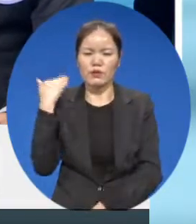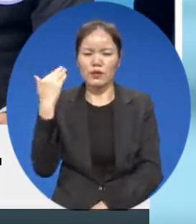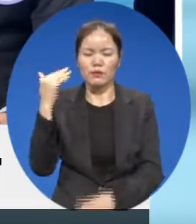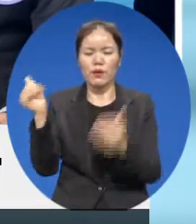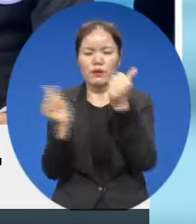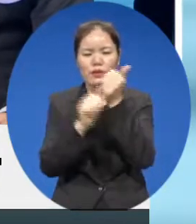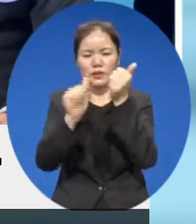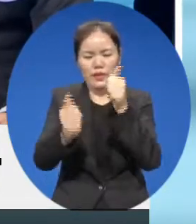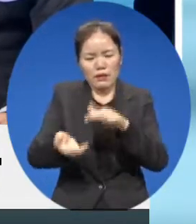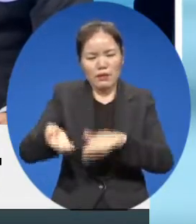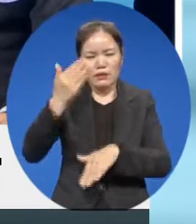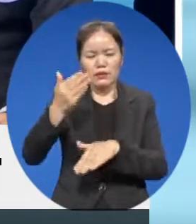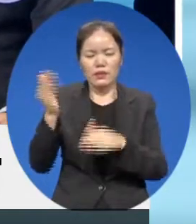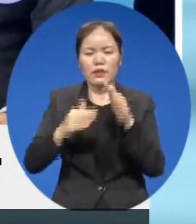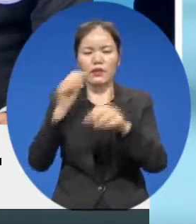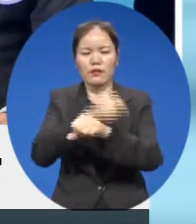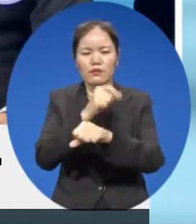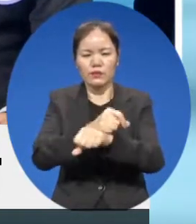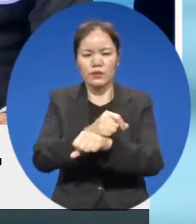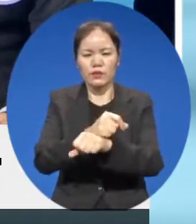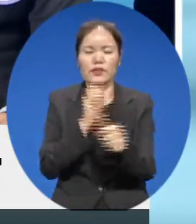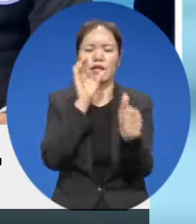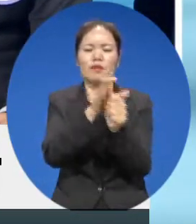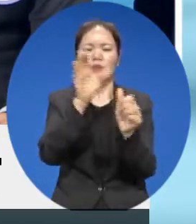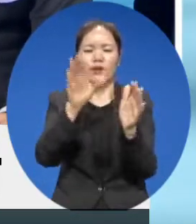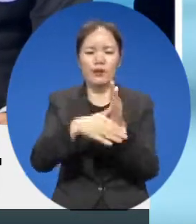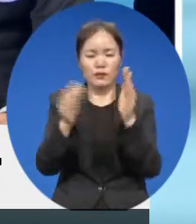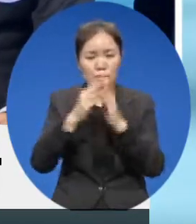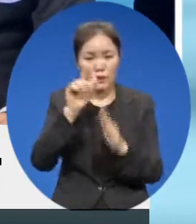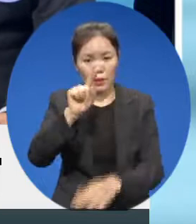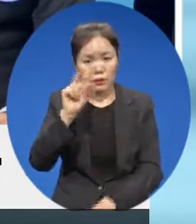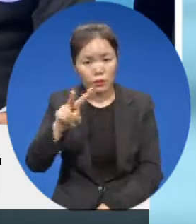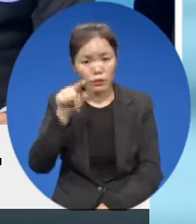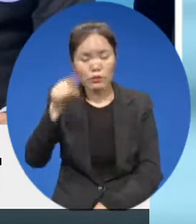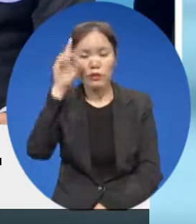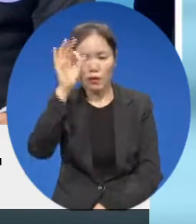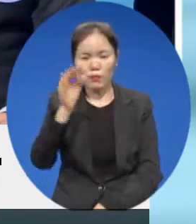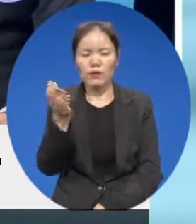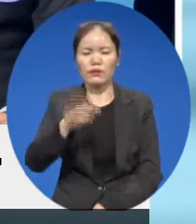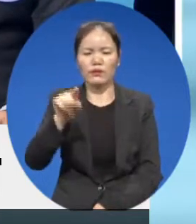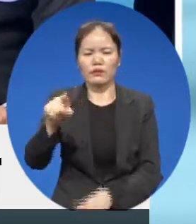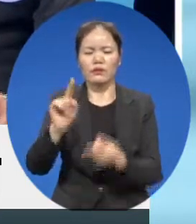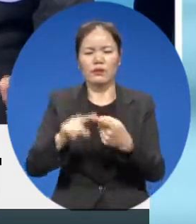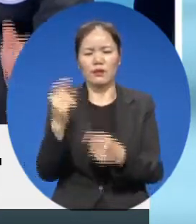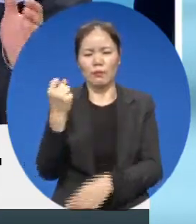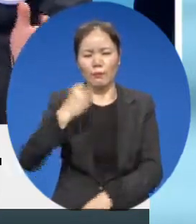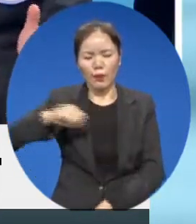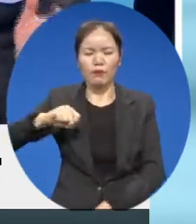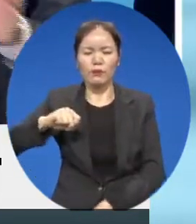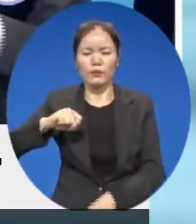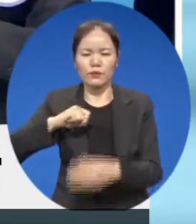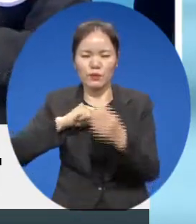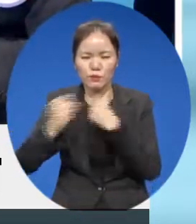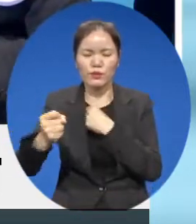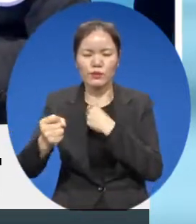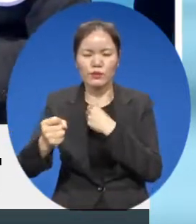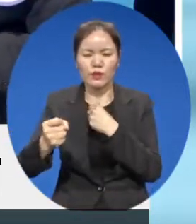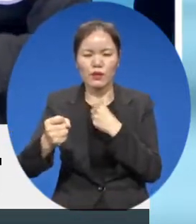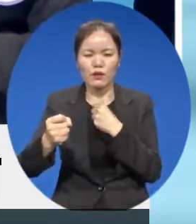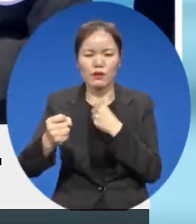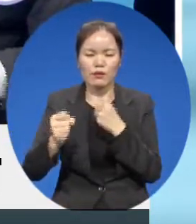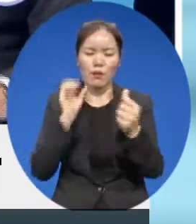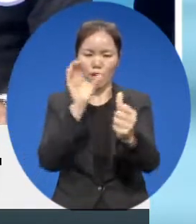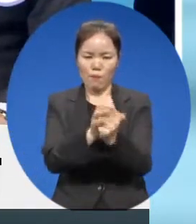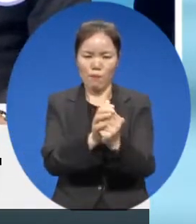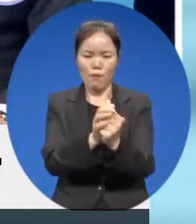공직자 임명할 때 가장 먼저 본 게 1주택자 여부 였거든요 그거 어 가서 가면서까지 급하게 구원투수로 호출 할 필요가 있었다